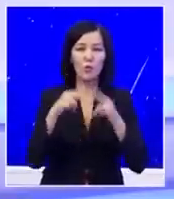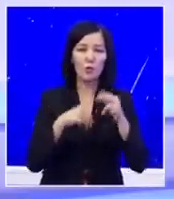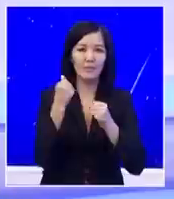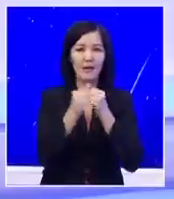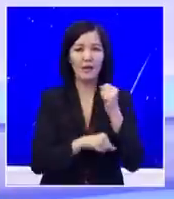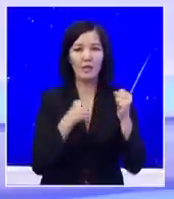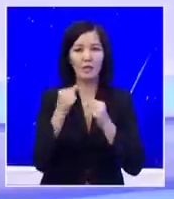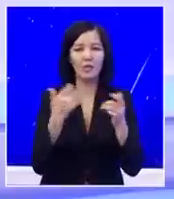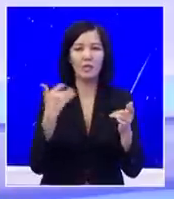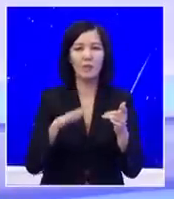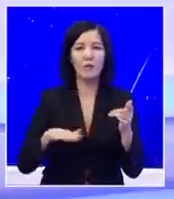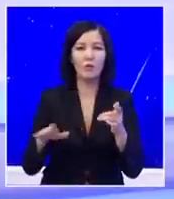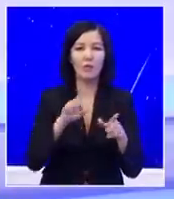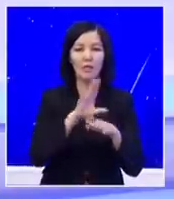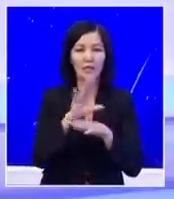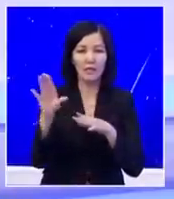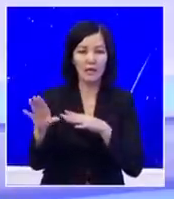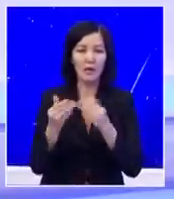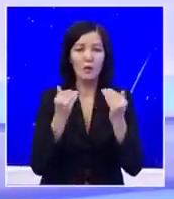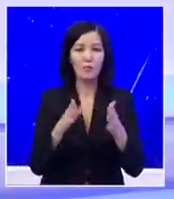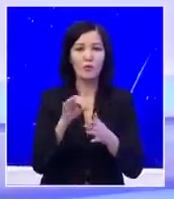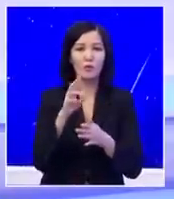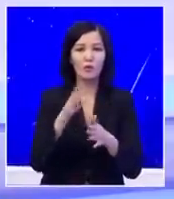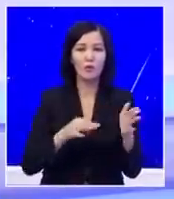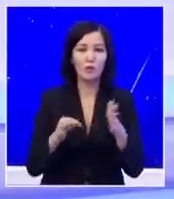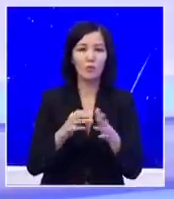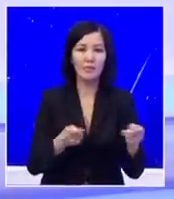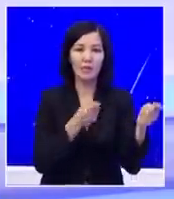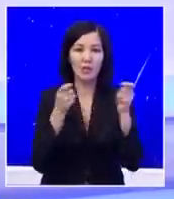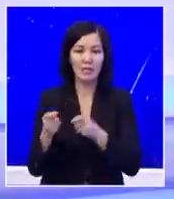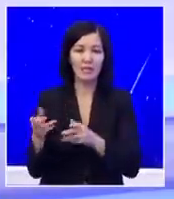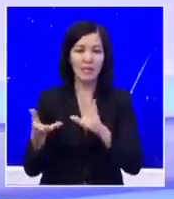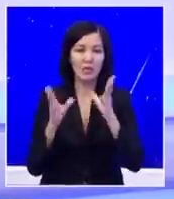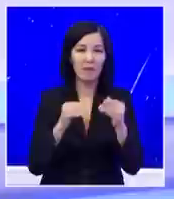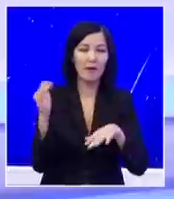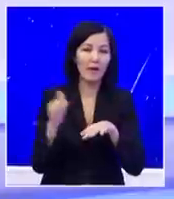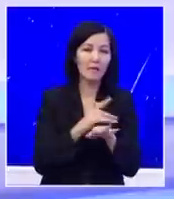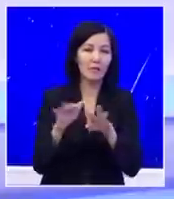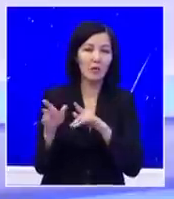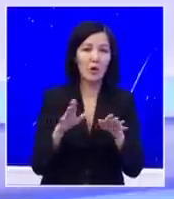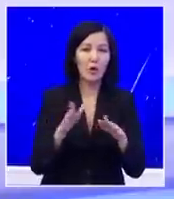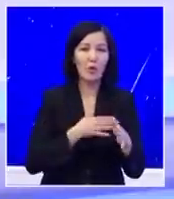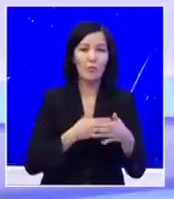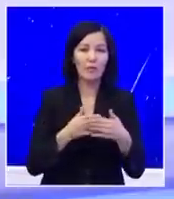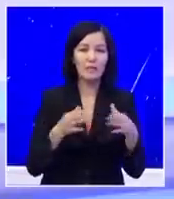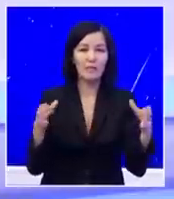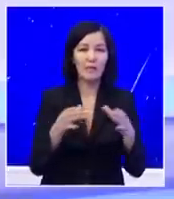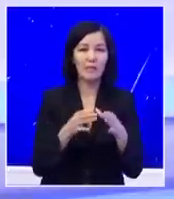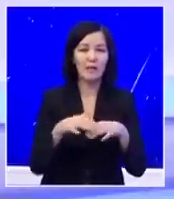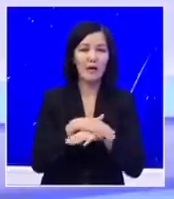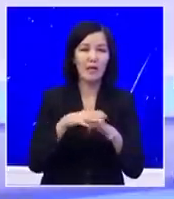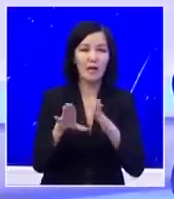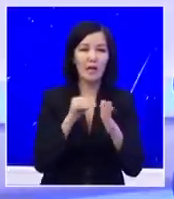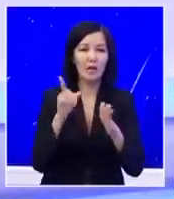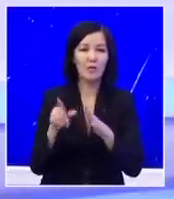заттар Жамбыл ауданынан аттанған. Бүгін Түркістан облысына жеткізілді. Жалпы қайырымдылық шарасына облыстың белсенді партия